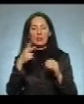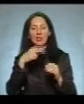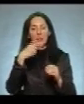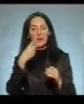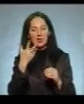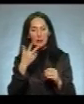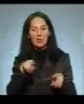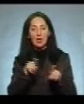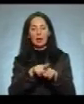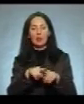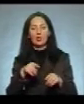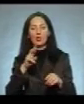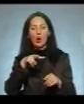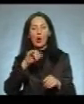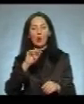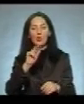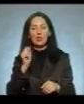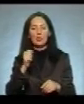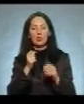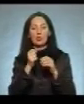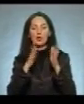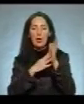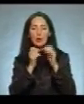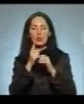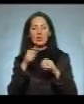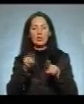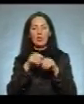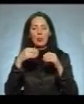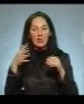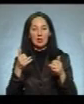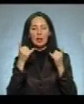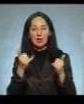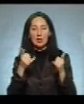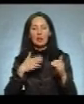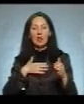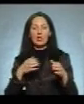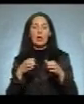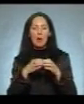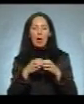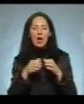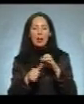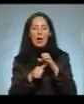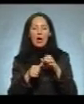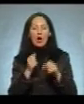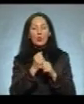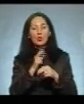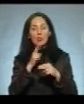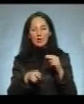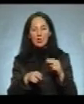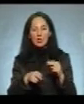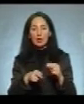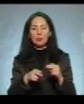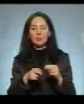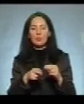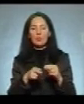також Шелочаківського 9, 11 і 15. Наразі наша аварійна бригада роботи завершила. Оскільки внутрішньобудинкові